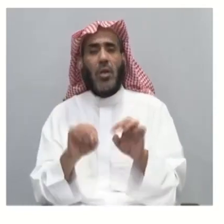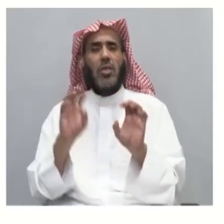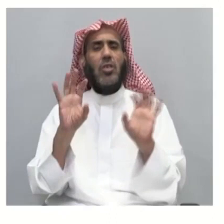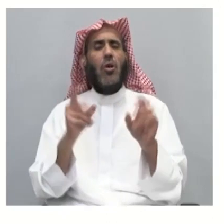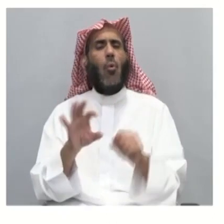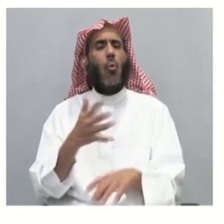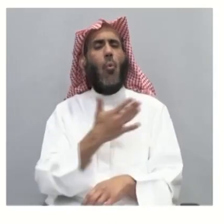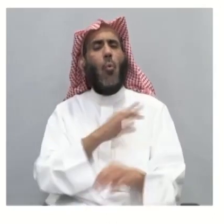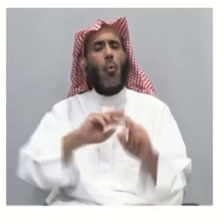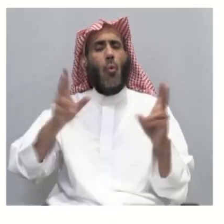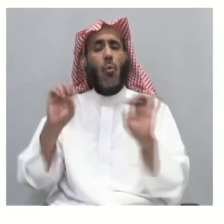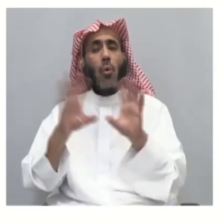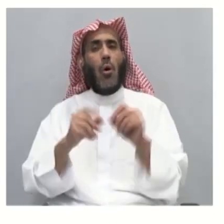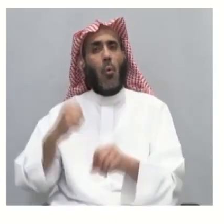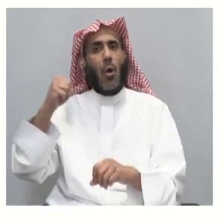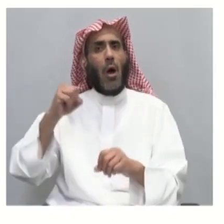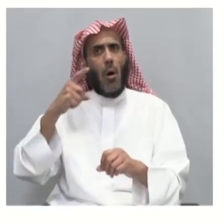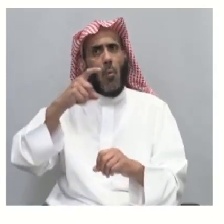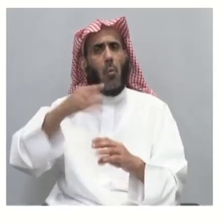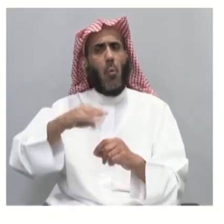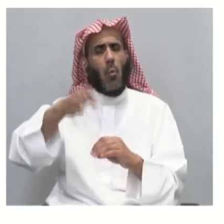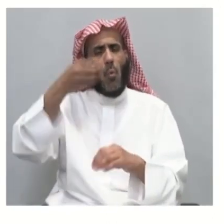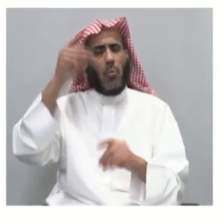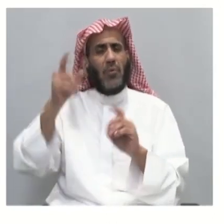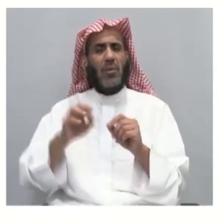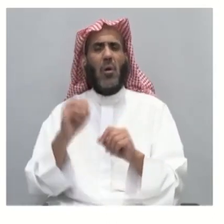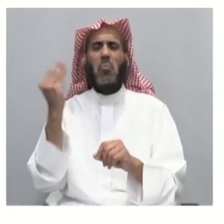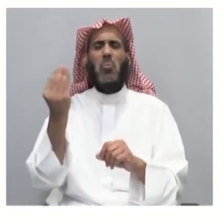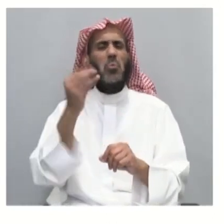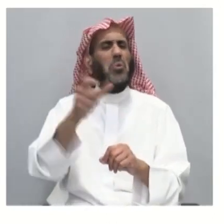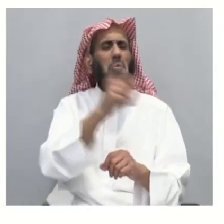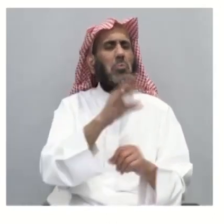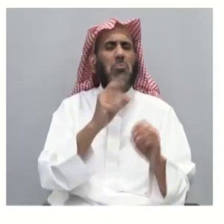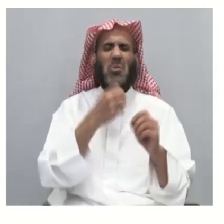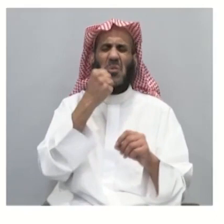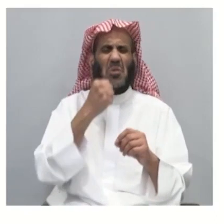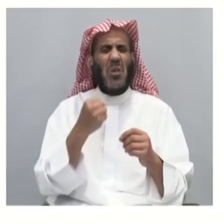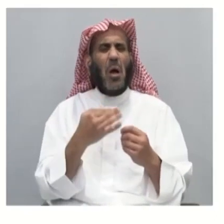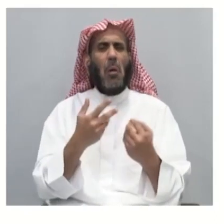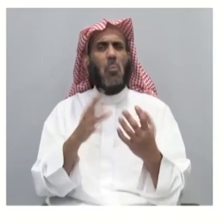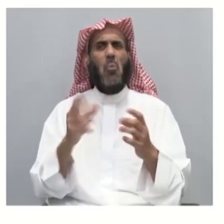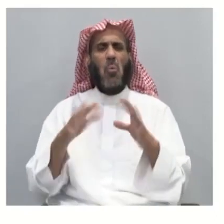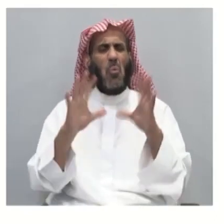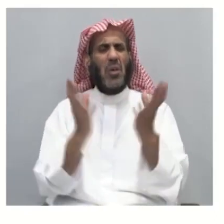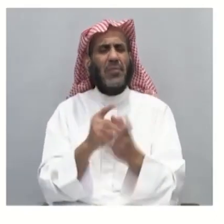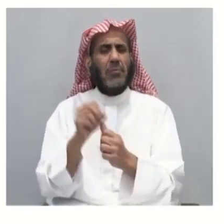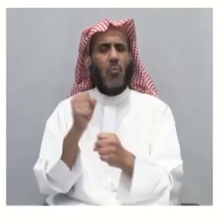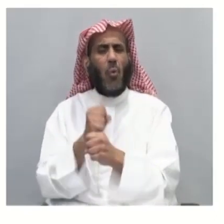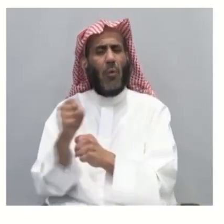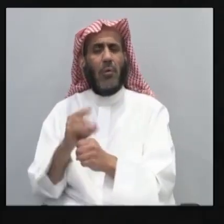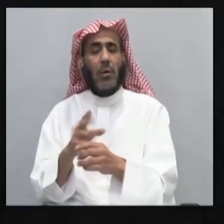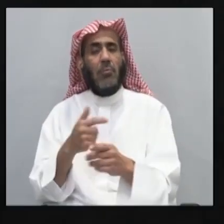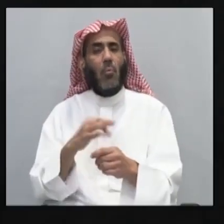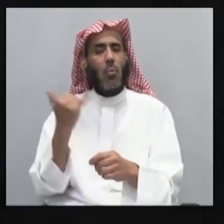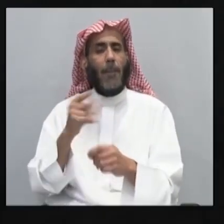بانهم اقويا محترفون المتنزهون يعني يصعب وصفهم يصعب وصفهم واعطائهم دورا معينا لكن الذي يعننا